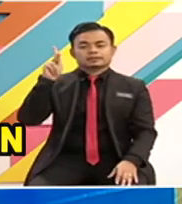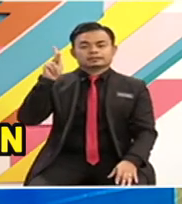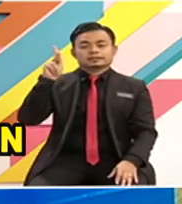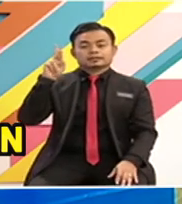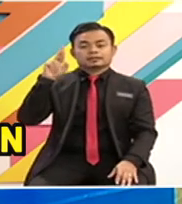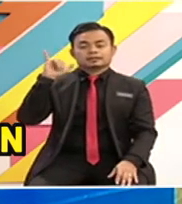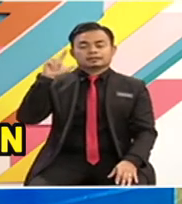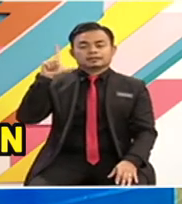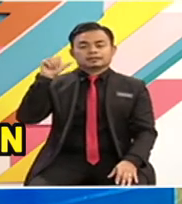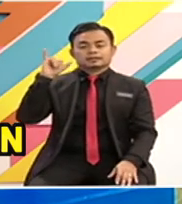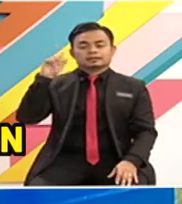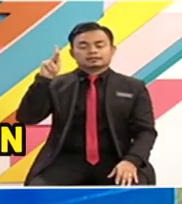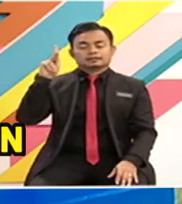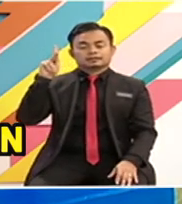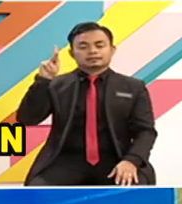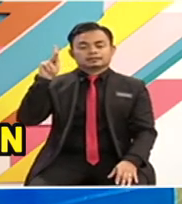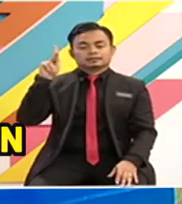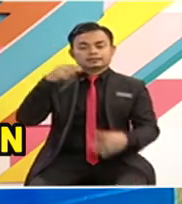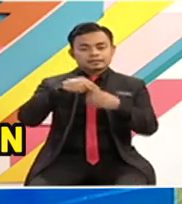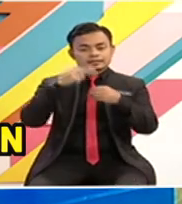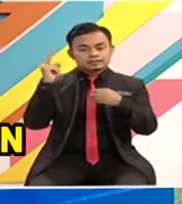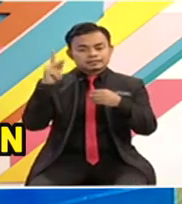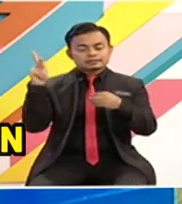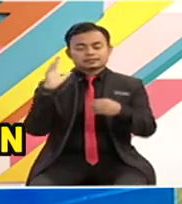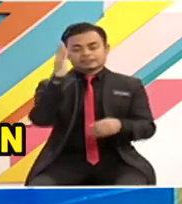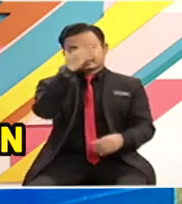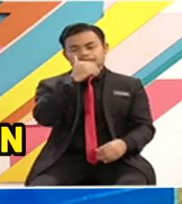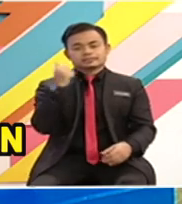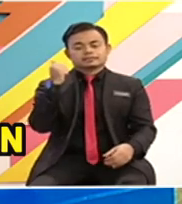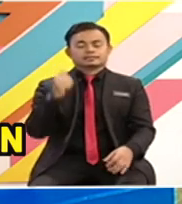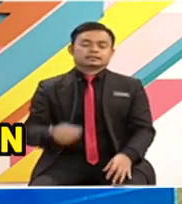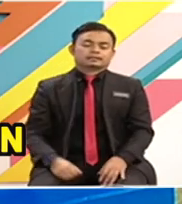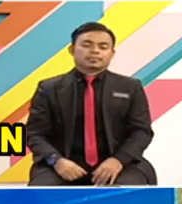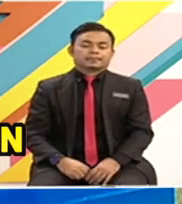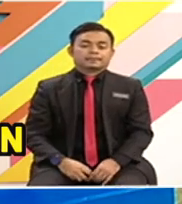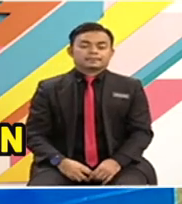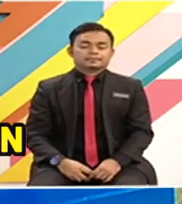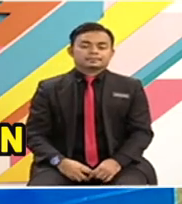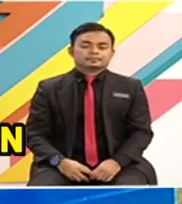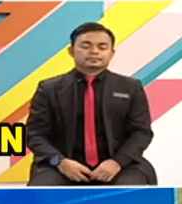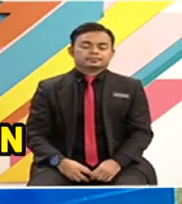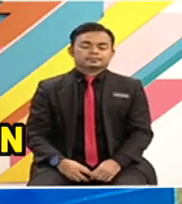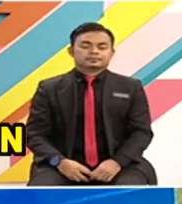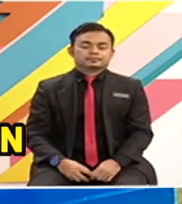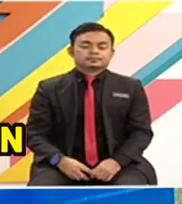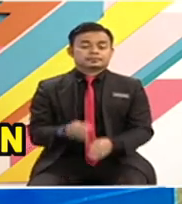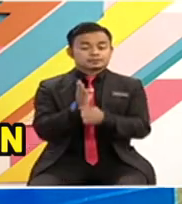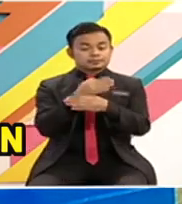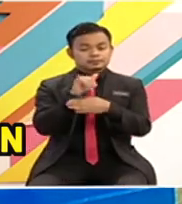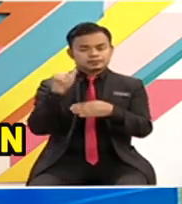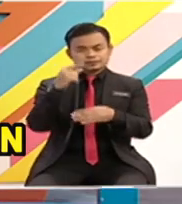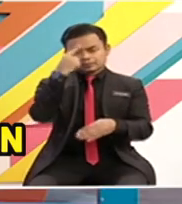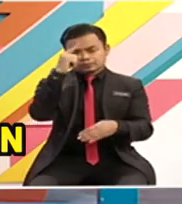hasilnya akan nampak berkilau Ahmad tak nampak kusam lah dia Kenapa pentilnya ada sebenarnya untuk size yang kecil